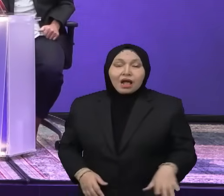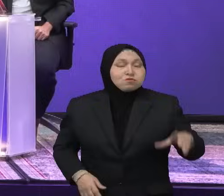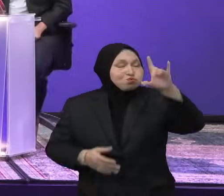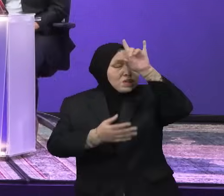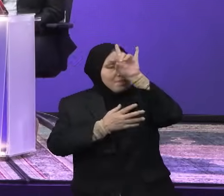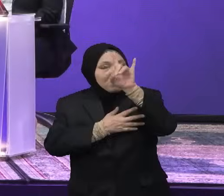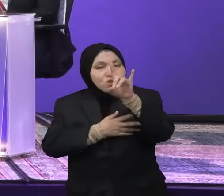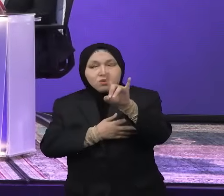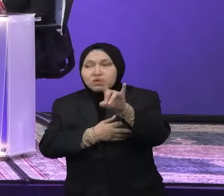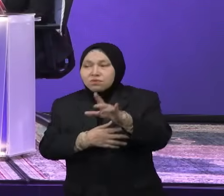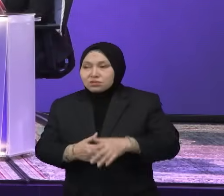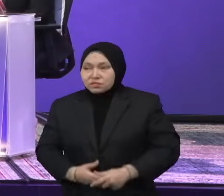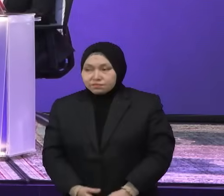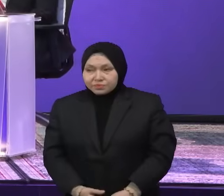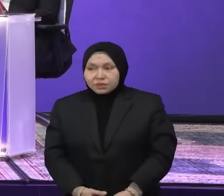rajim.